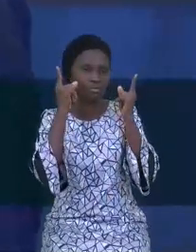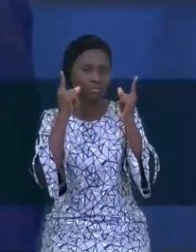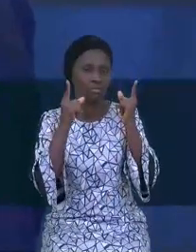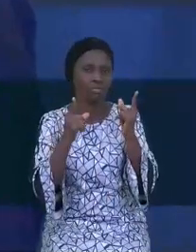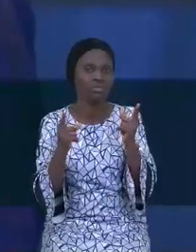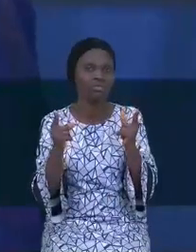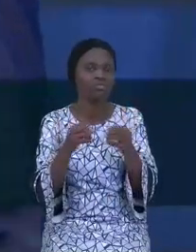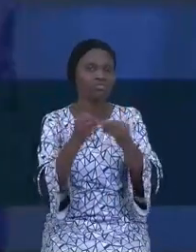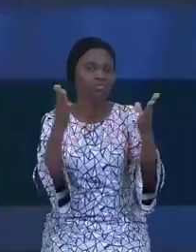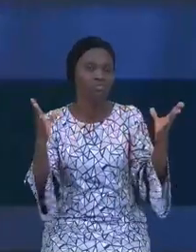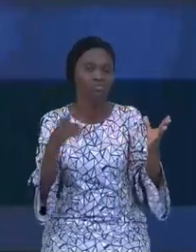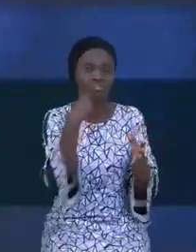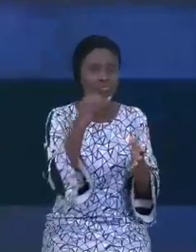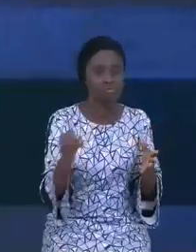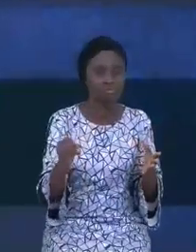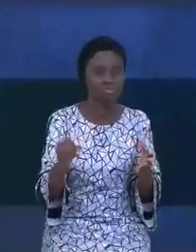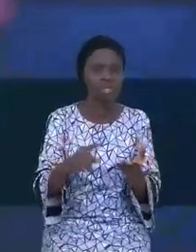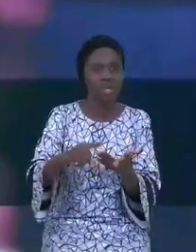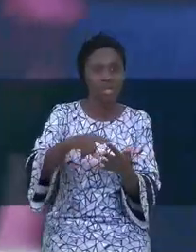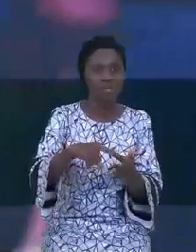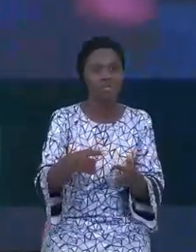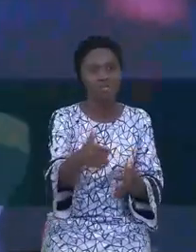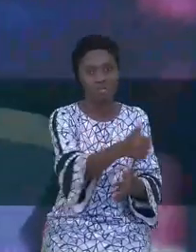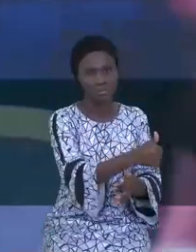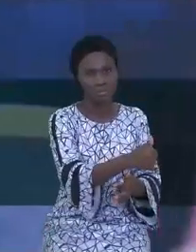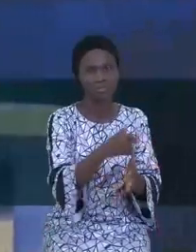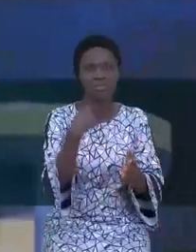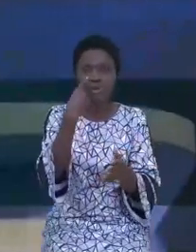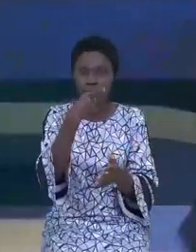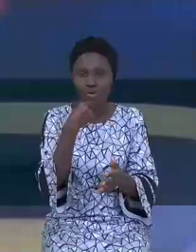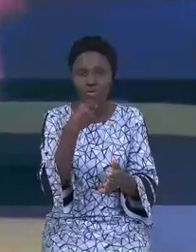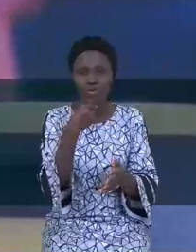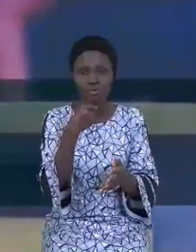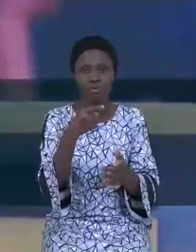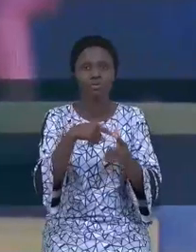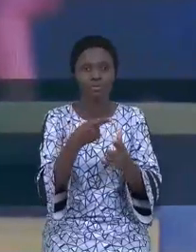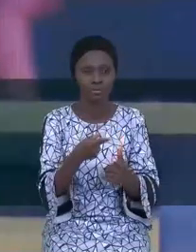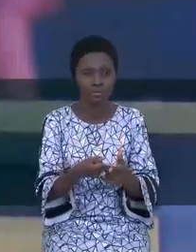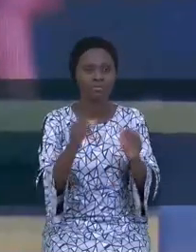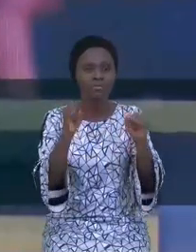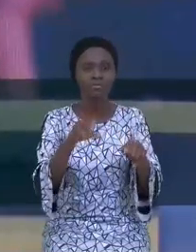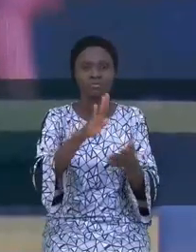Les disciples furent encore plus étonnés, se dirent les uns aux autres, « Et qui peut être sauvé ?»